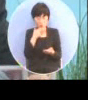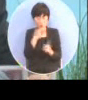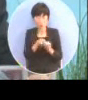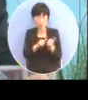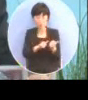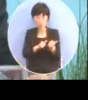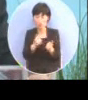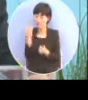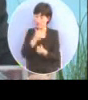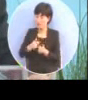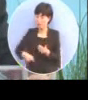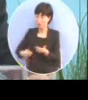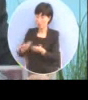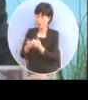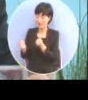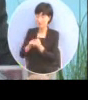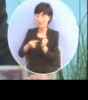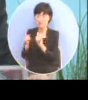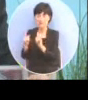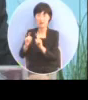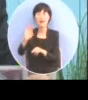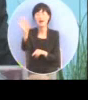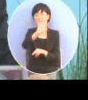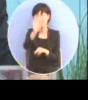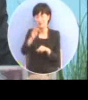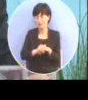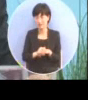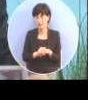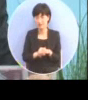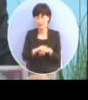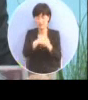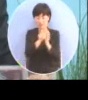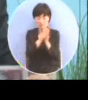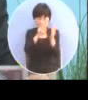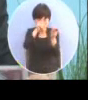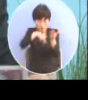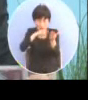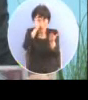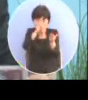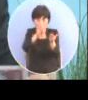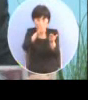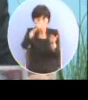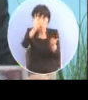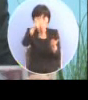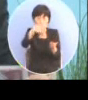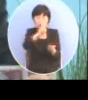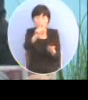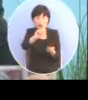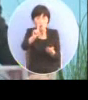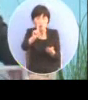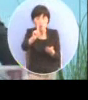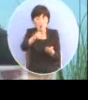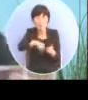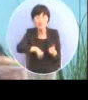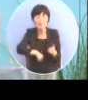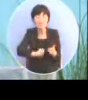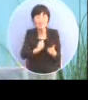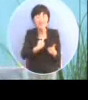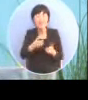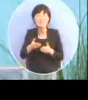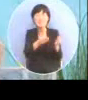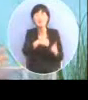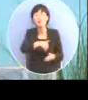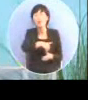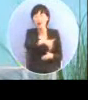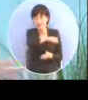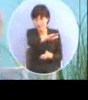đâu nhé. 가룟 유다는 제 길로 갔다. Judas Iscariot nó đi theo con đường của nó. 원래 구원 못 받은 사람이거든. Đó là con người từ ban đầu không được cứu.